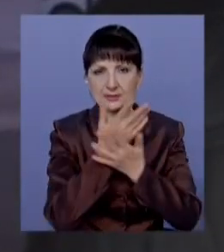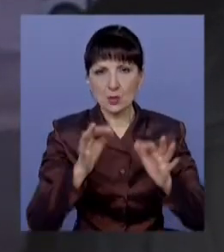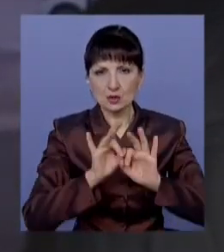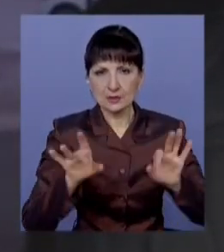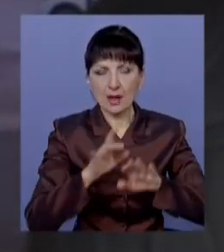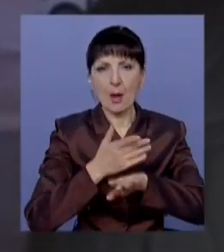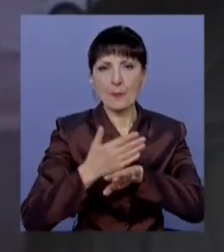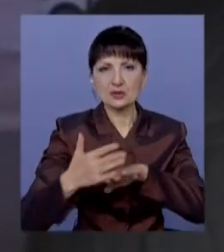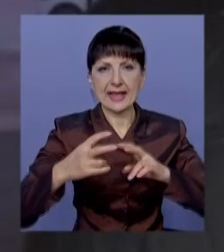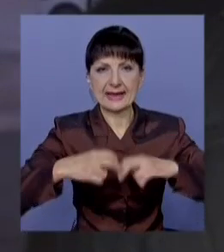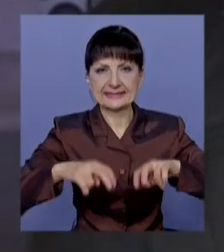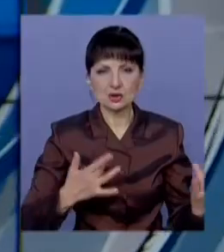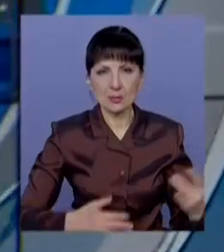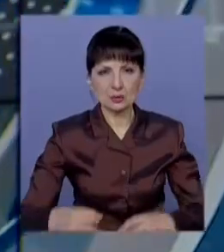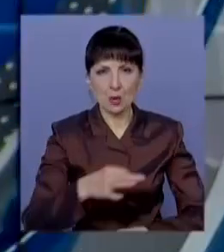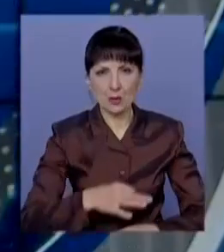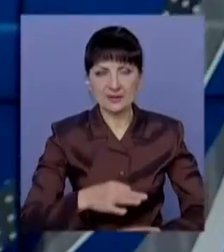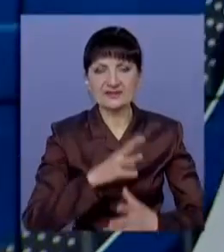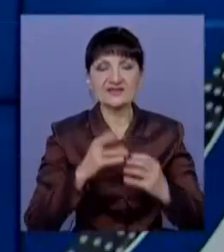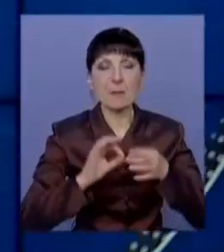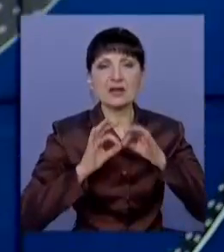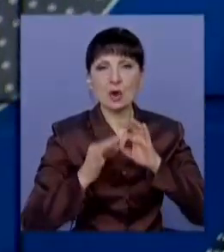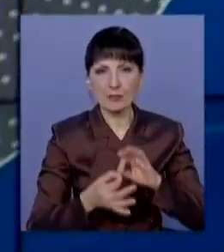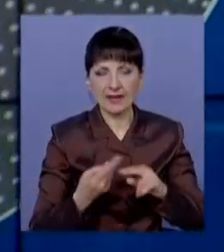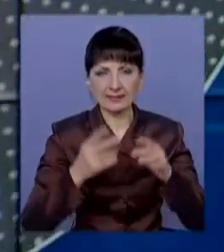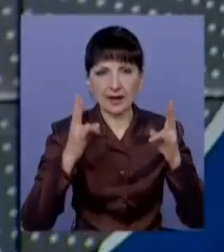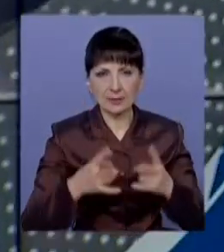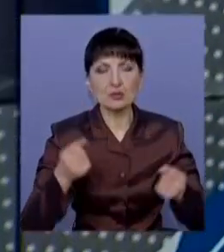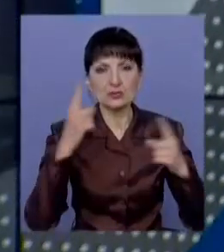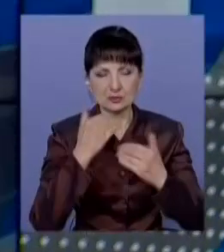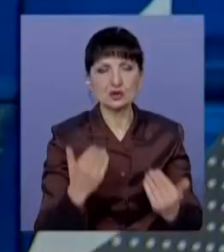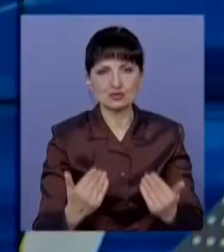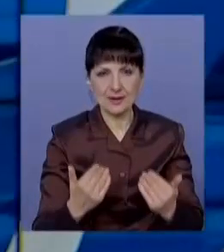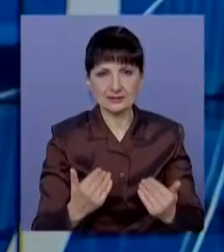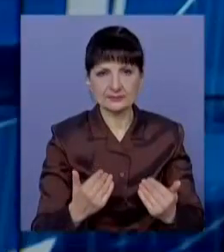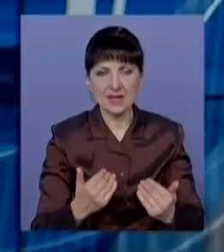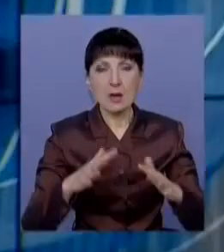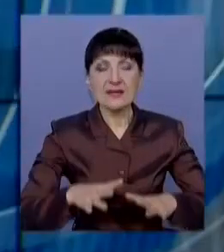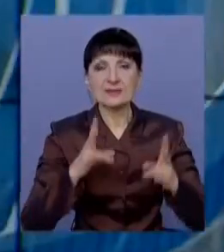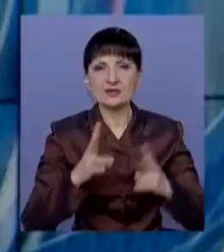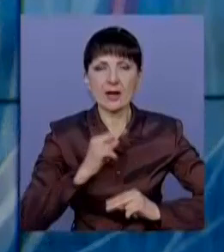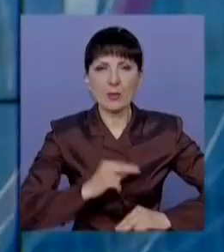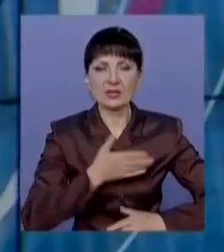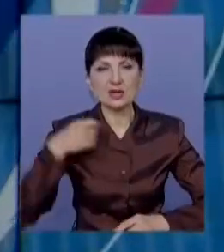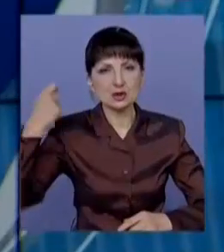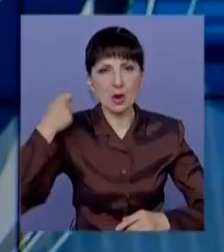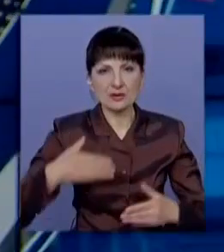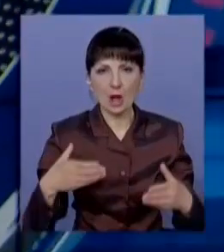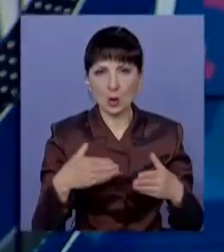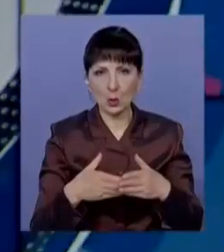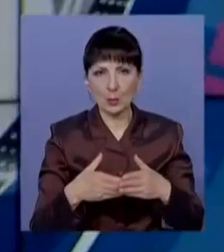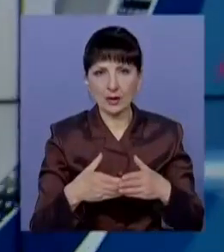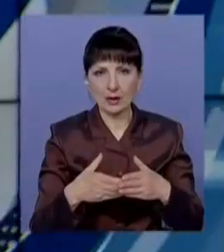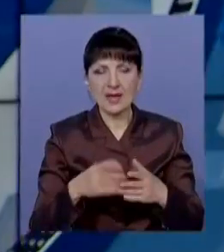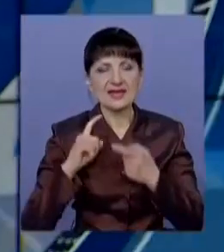после расследования. Все подробности этой трагедии мы узнаем прямо сейчас. На месте происшествия работает наша съемочная группа. И с нами